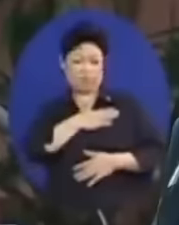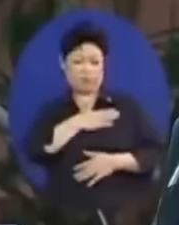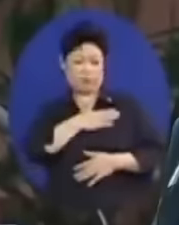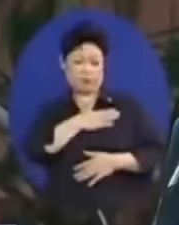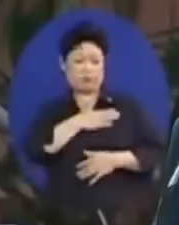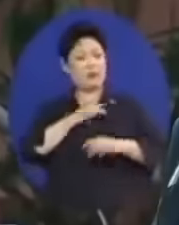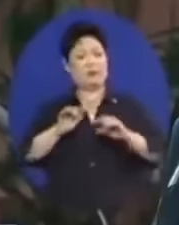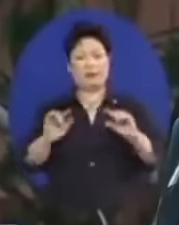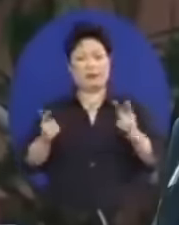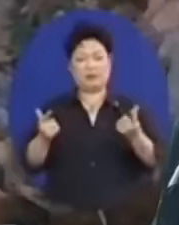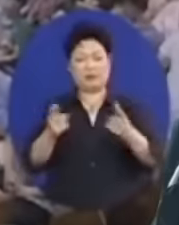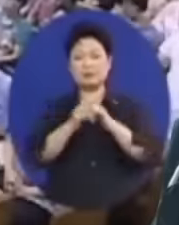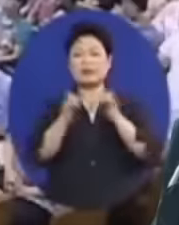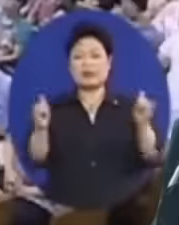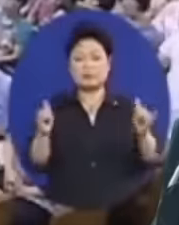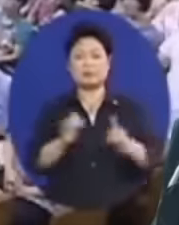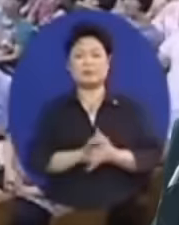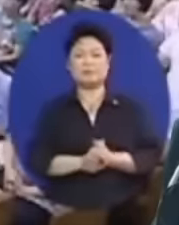못합니다. 인간은